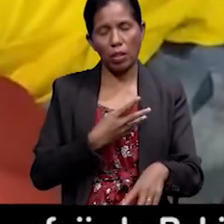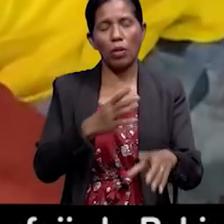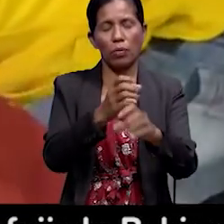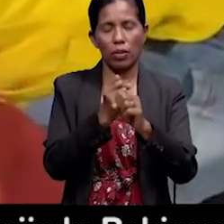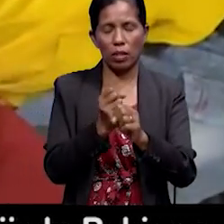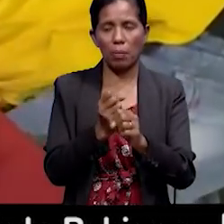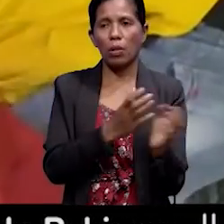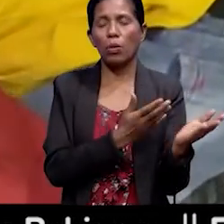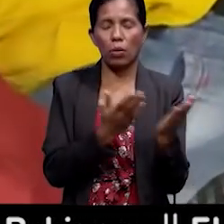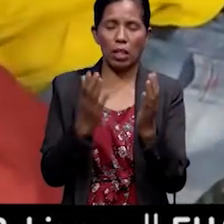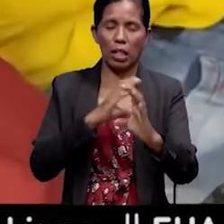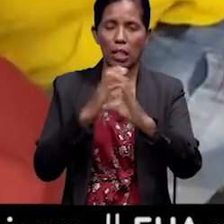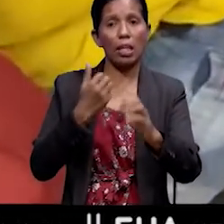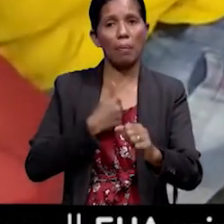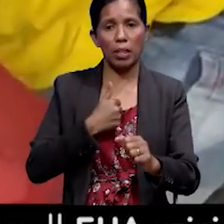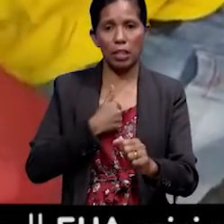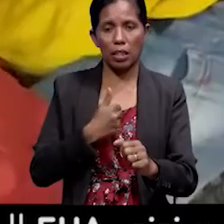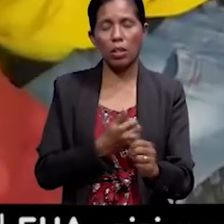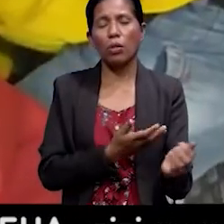ni ka kareta privado hori tula mate bian